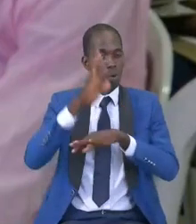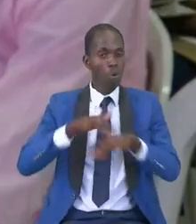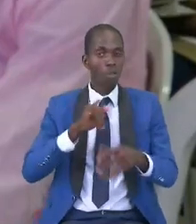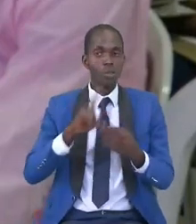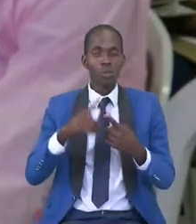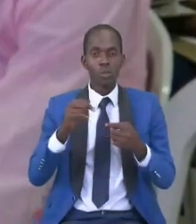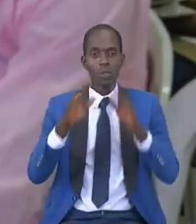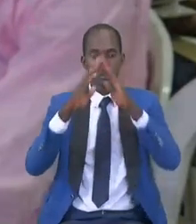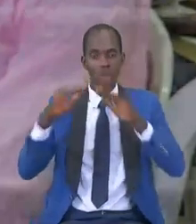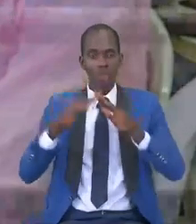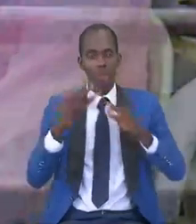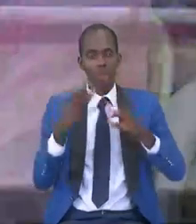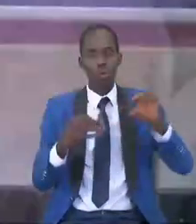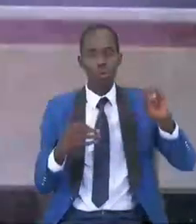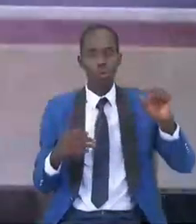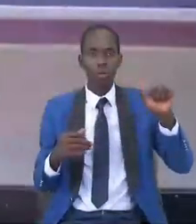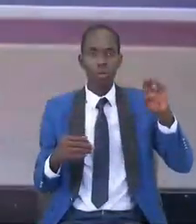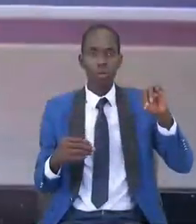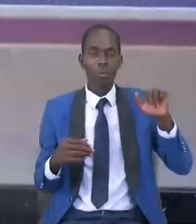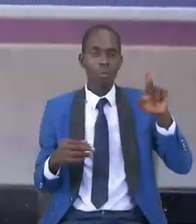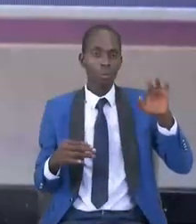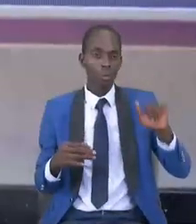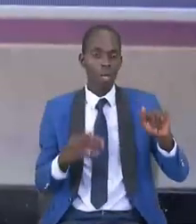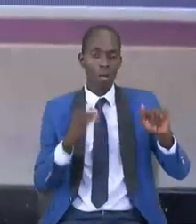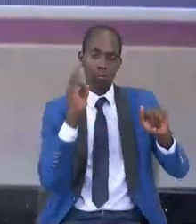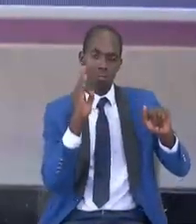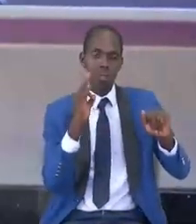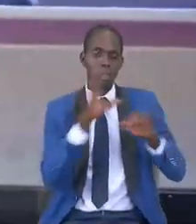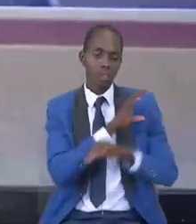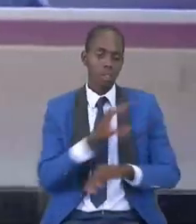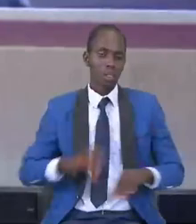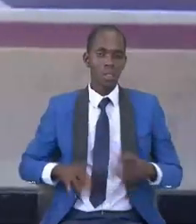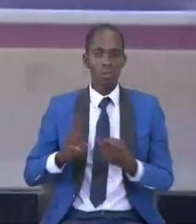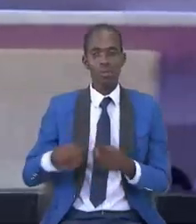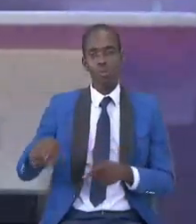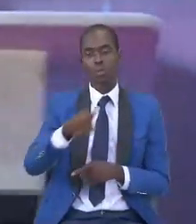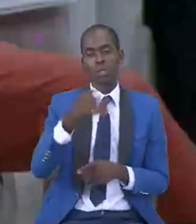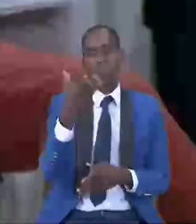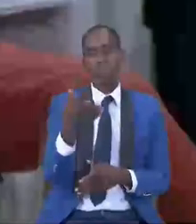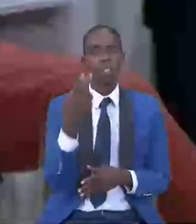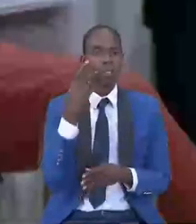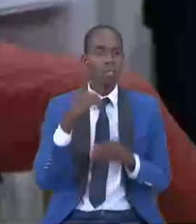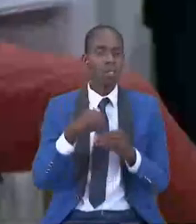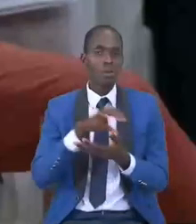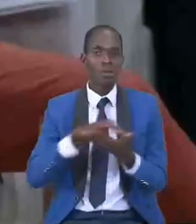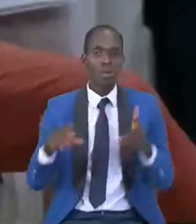appel à la ville de Samarie où Philippe alla, il prêcha le Christ.